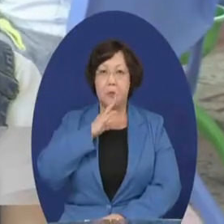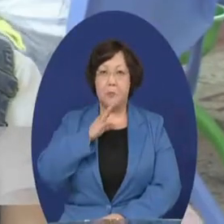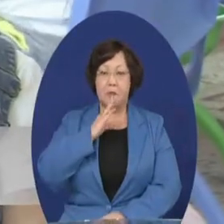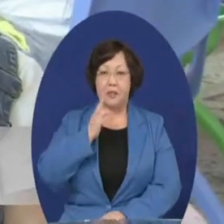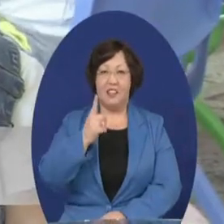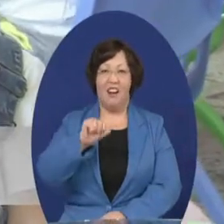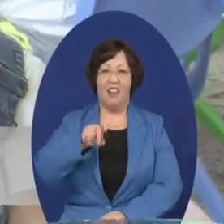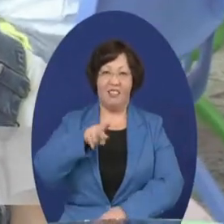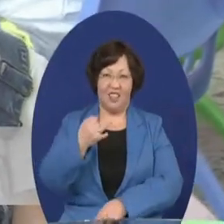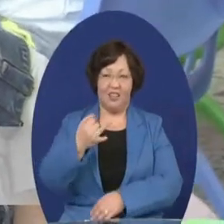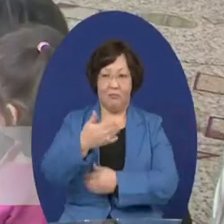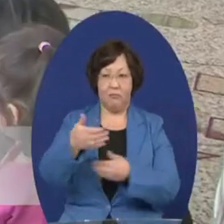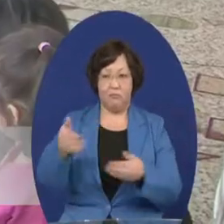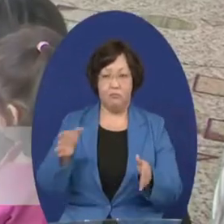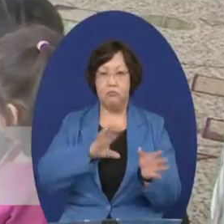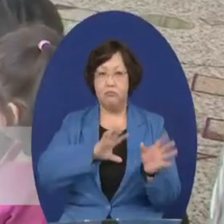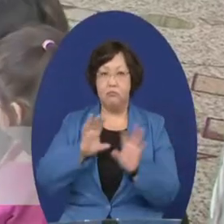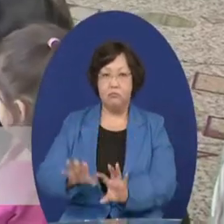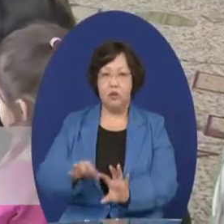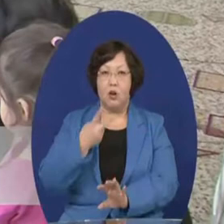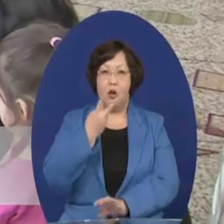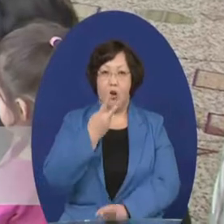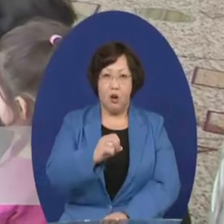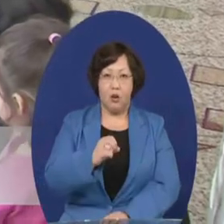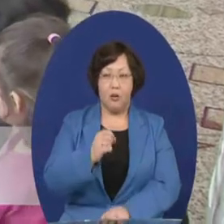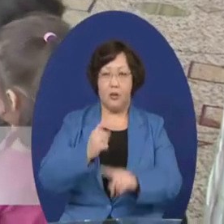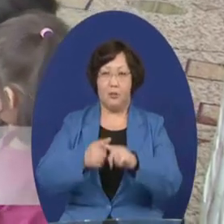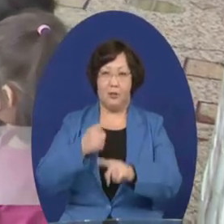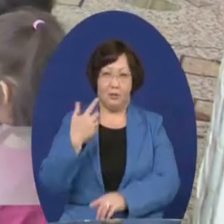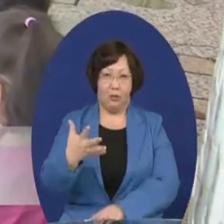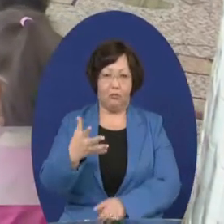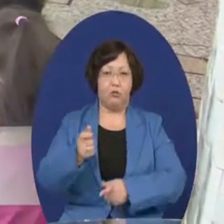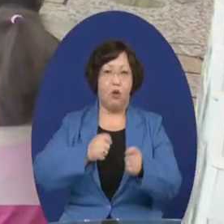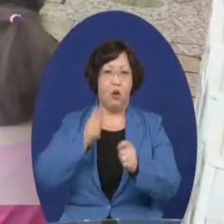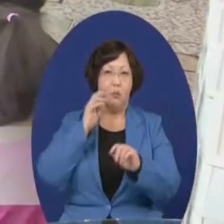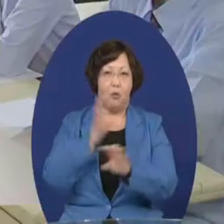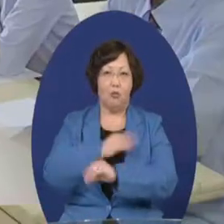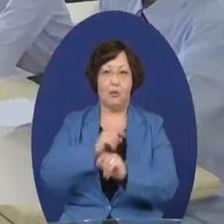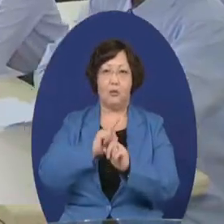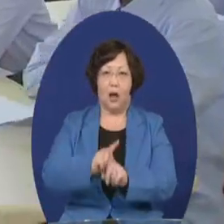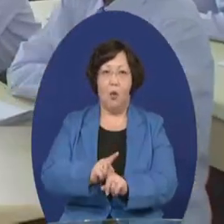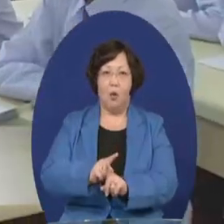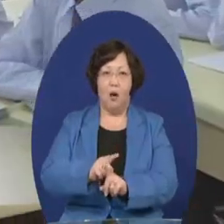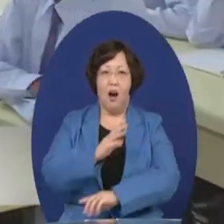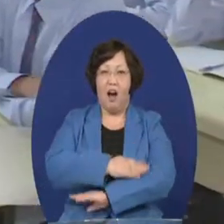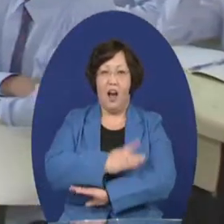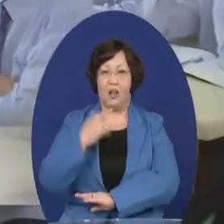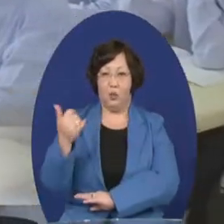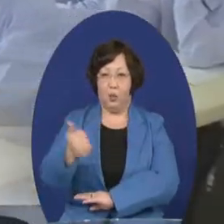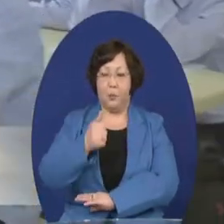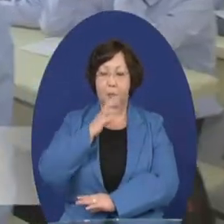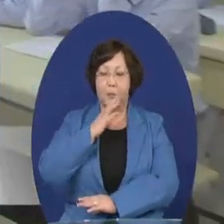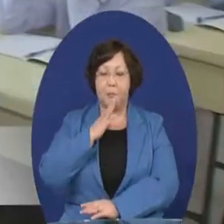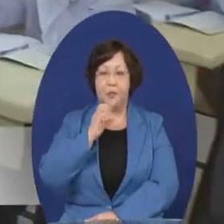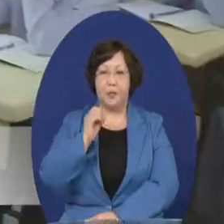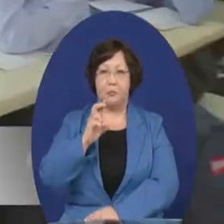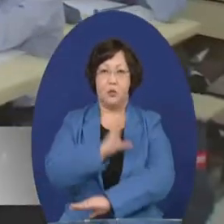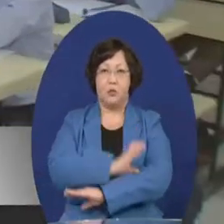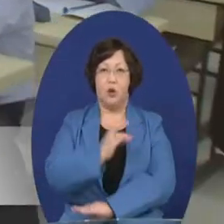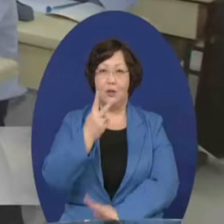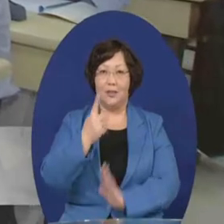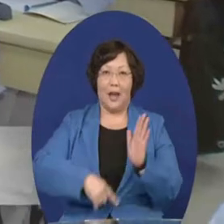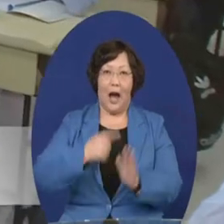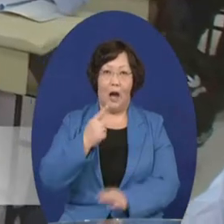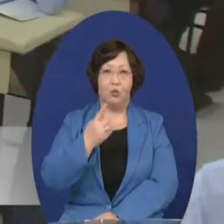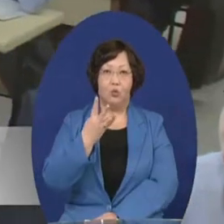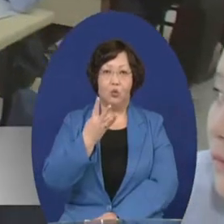бүлэгт хичээлэх хүүхдийн тоо 20 дээр нэмэх нь 5-9 зохицуулалтаар анги дүүргэлтийг хийхээр болж байна. Харин ерөнхий боловсруулалтын сургуулийн хичээлийг 2-р